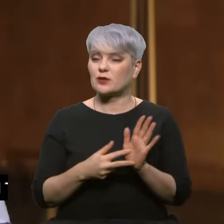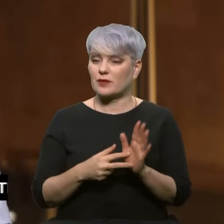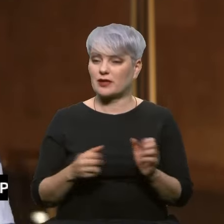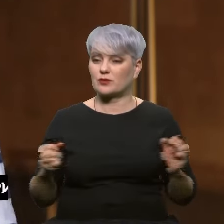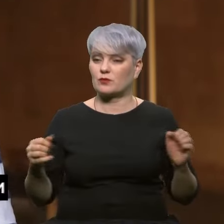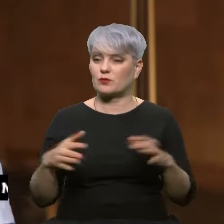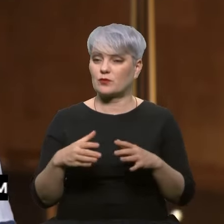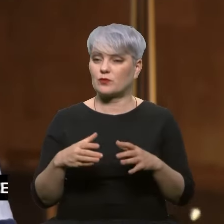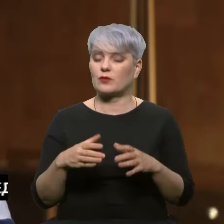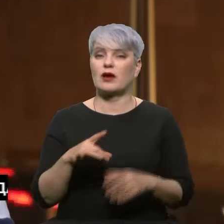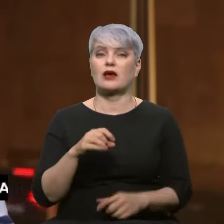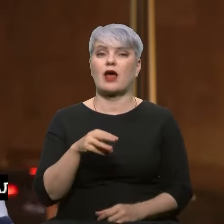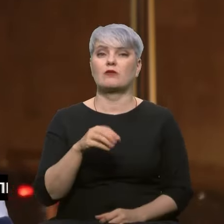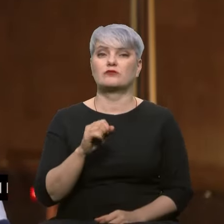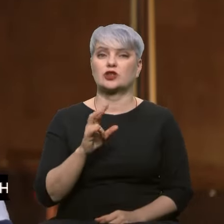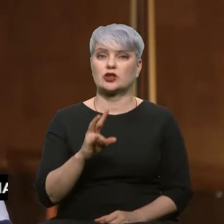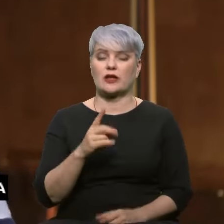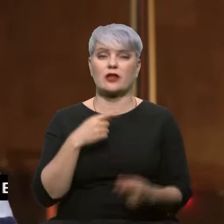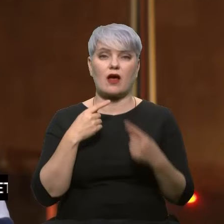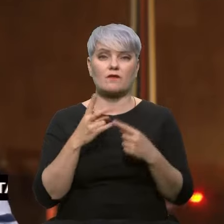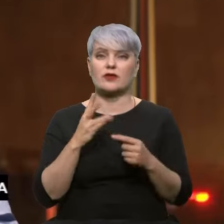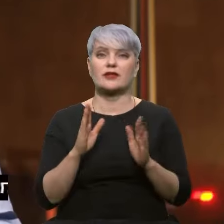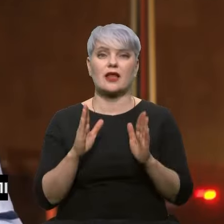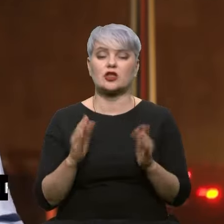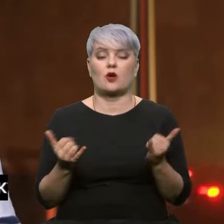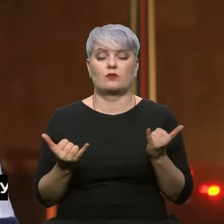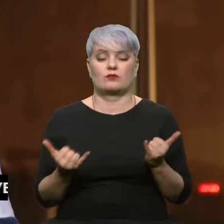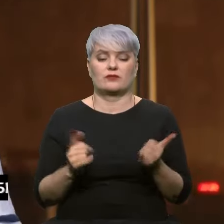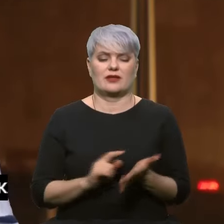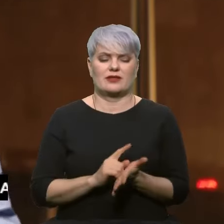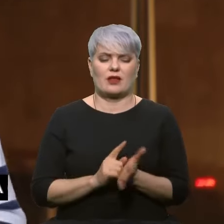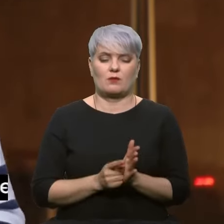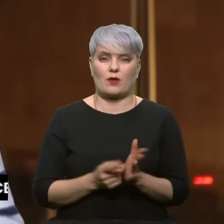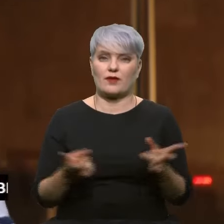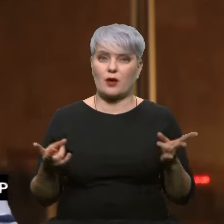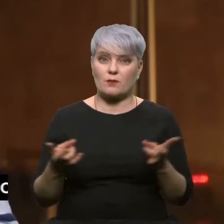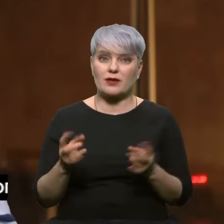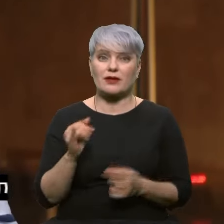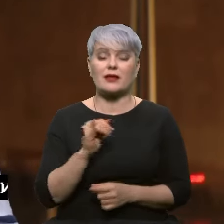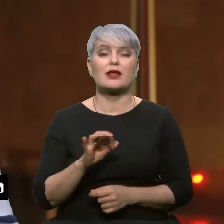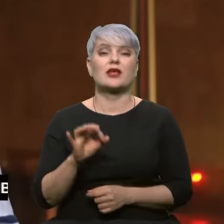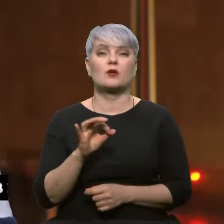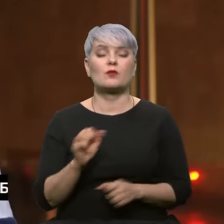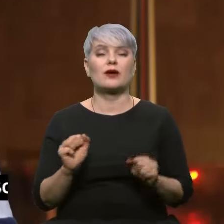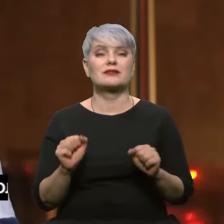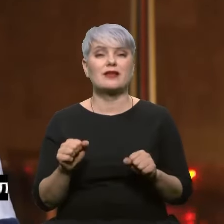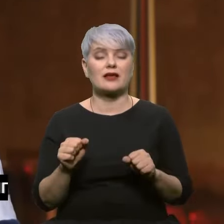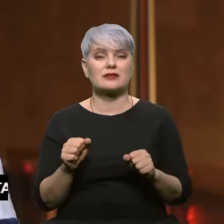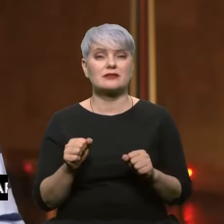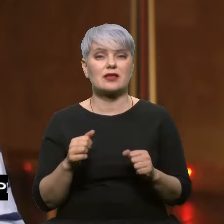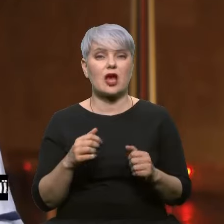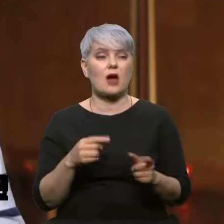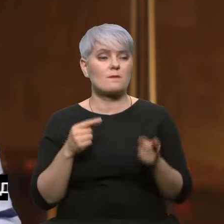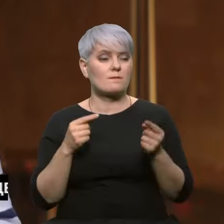як і на попередніх, зокрема, йшлося між тим не лише про нагальні термінові потреби України, а про і також її здатність протистояти